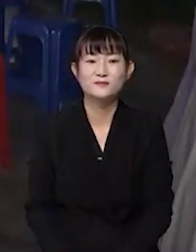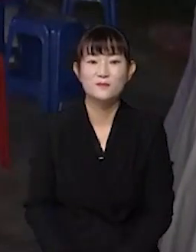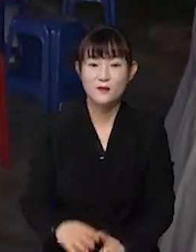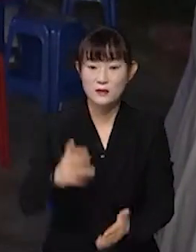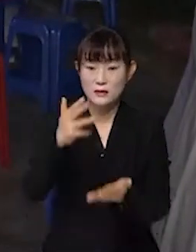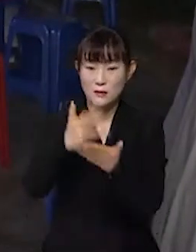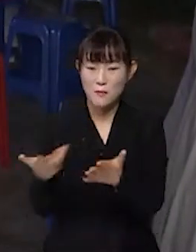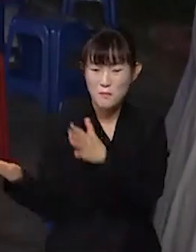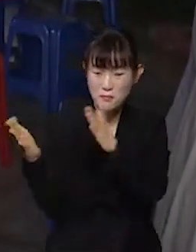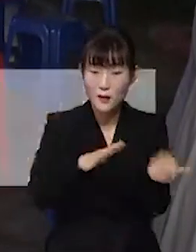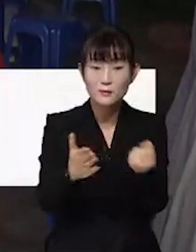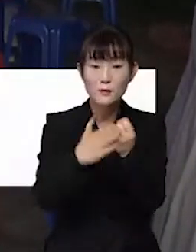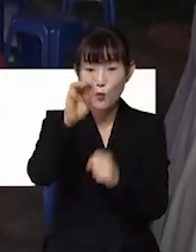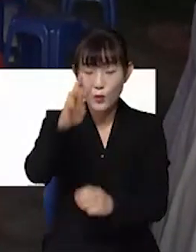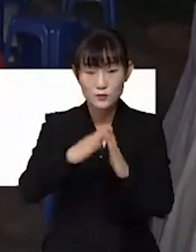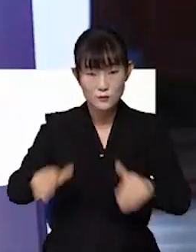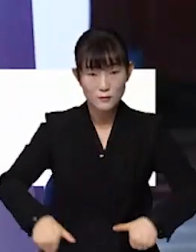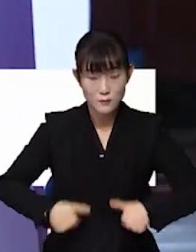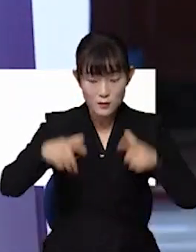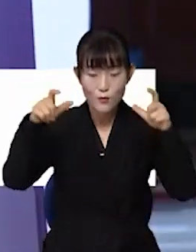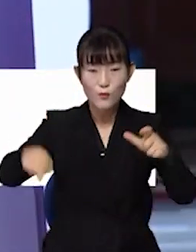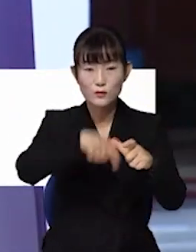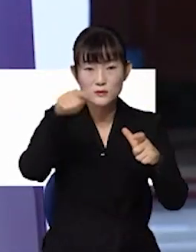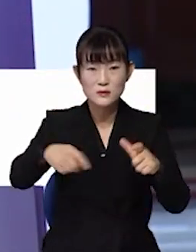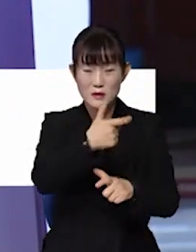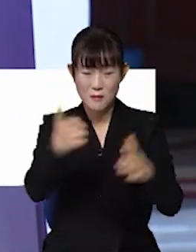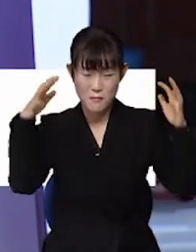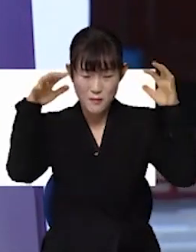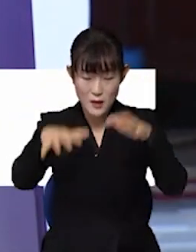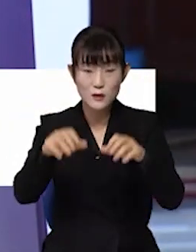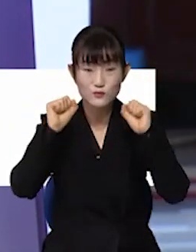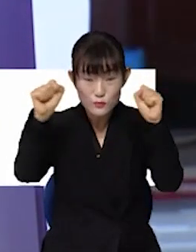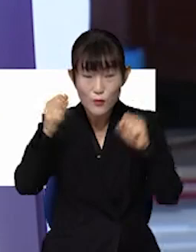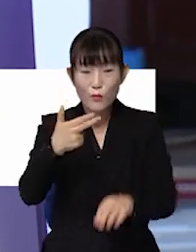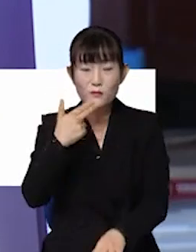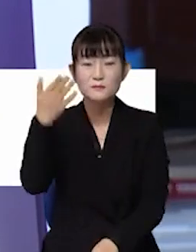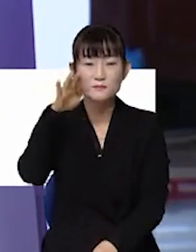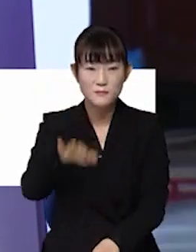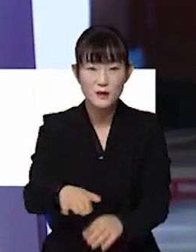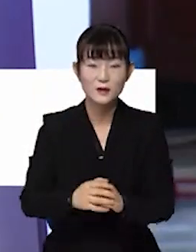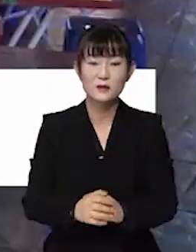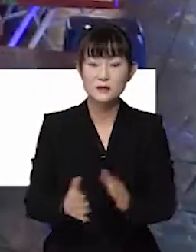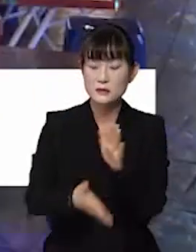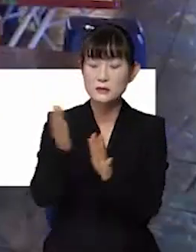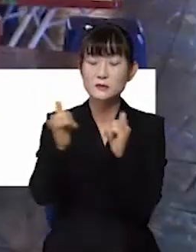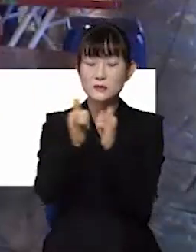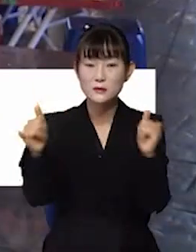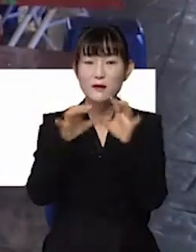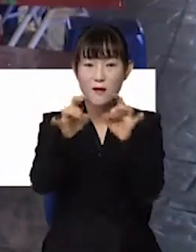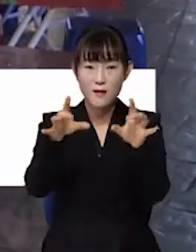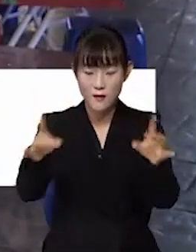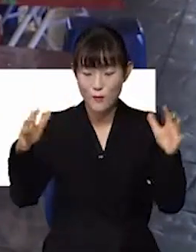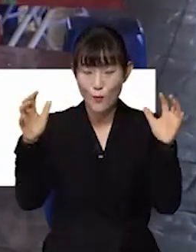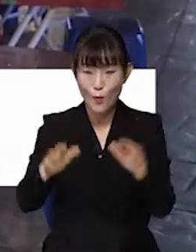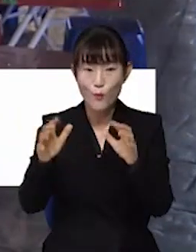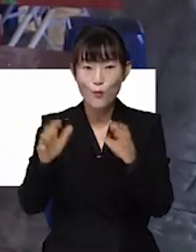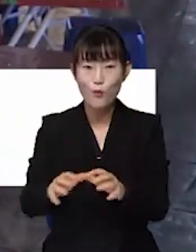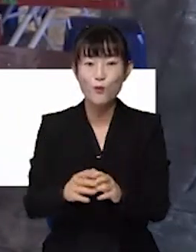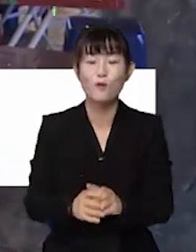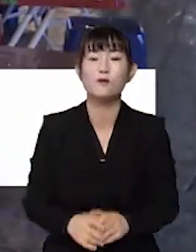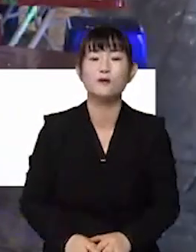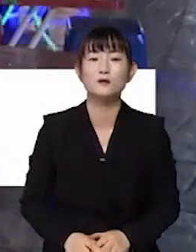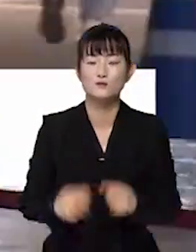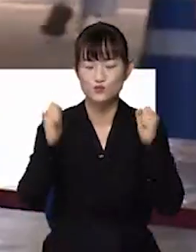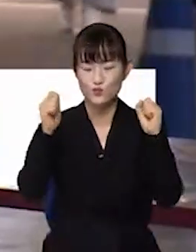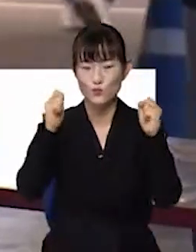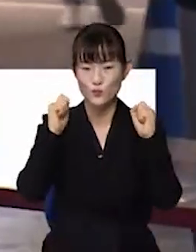이태원 참사 여파로 광주 전남 지역에서 대규모 응원전이 열리진 않았지만 시민들은 3-3-5 모여 각자의